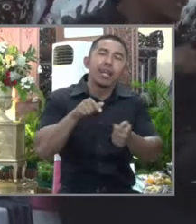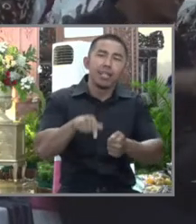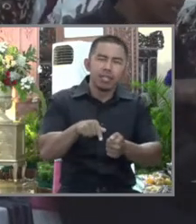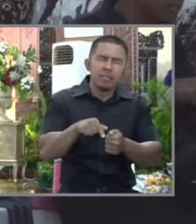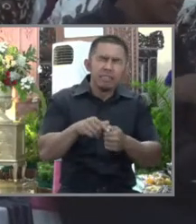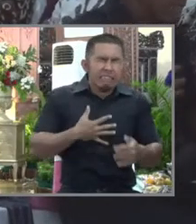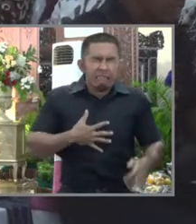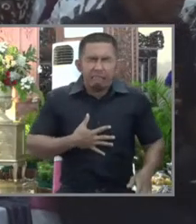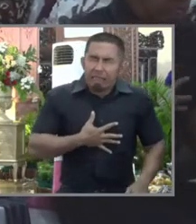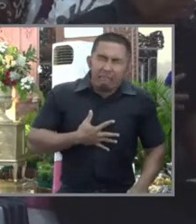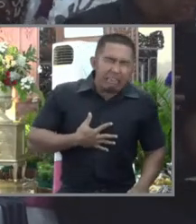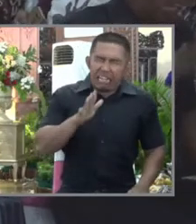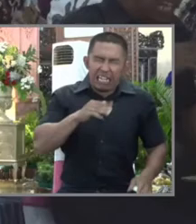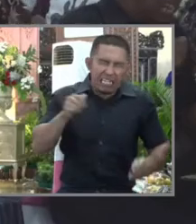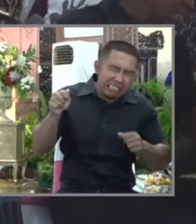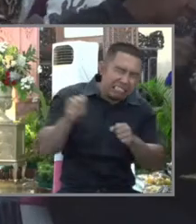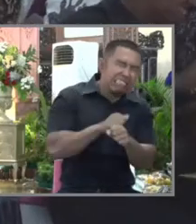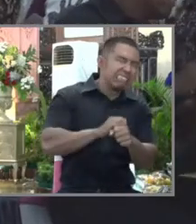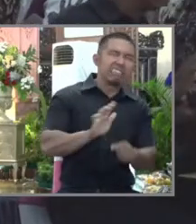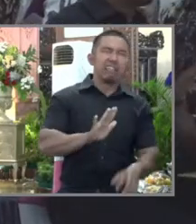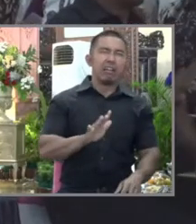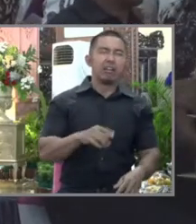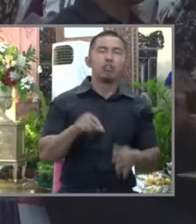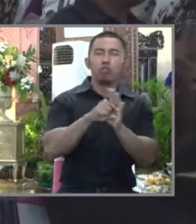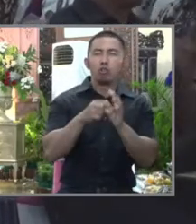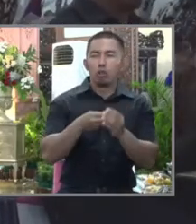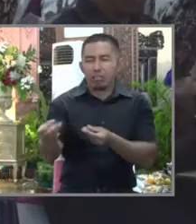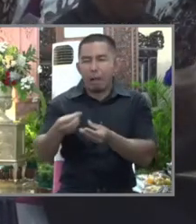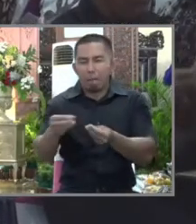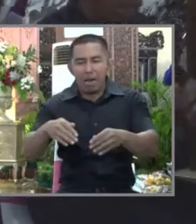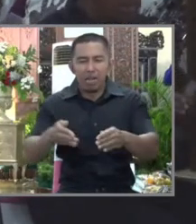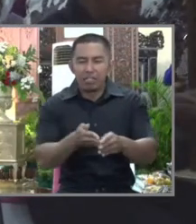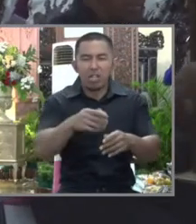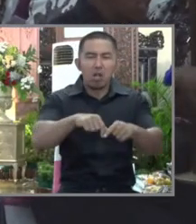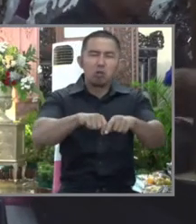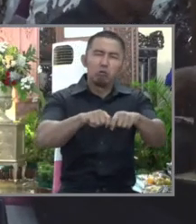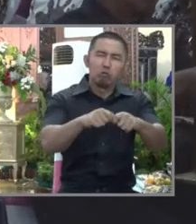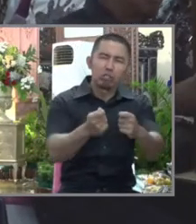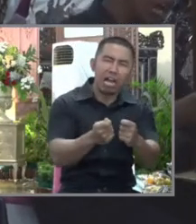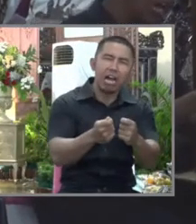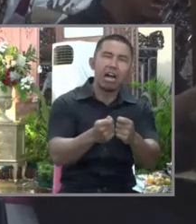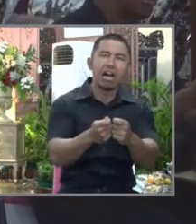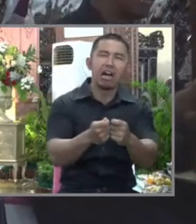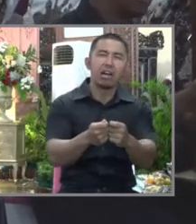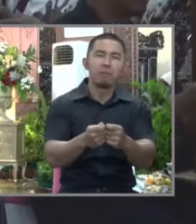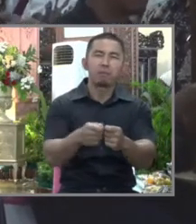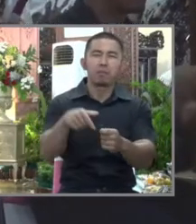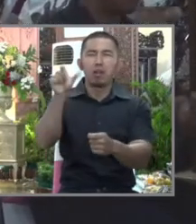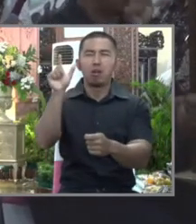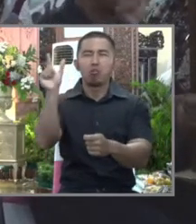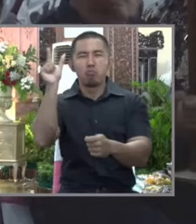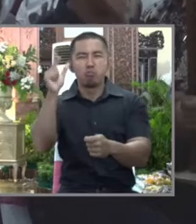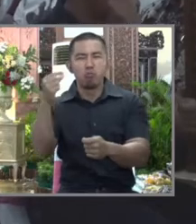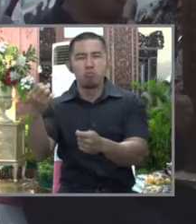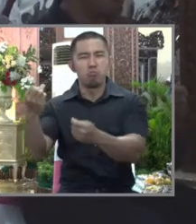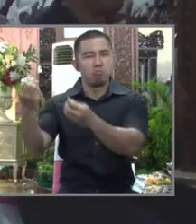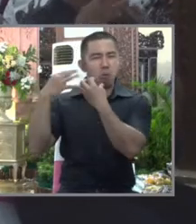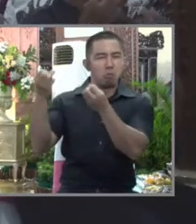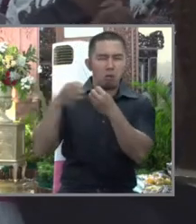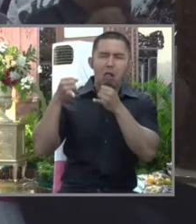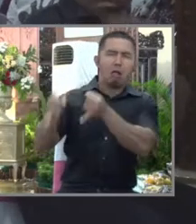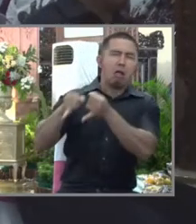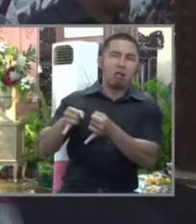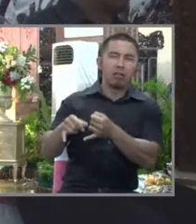ngeri, nggak selesai-selesai. Sampah, jalan rusak, komplain publik yang nggak selesai-selesai. Ya. Saya